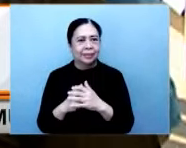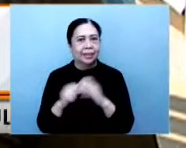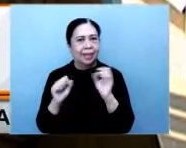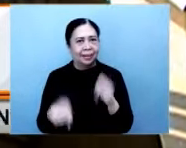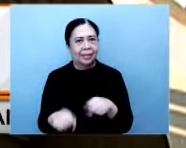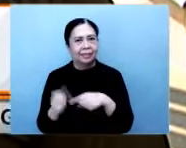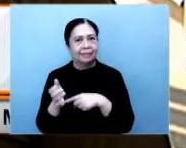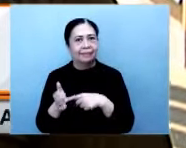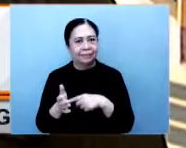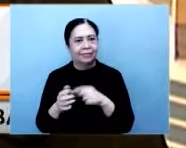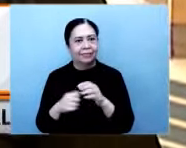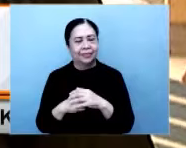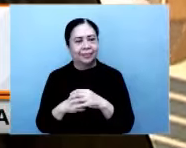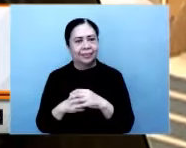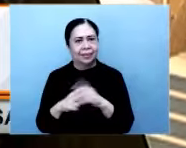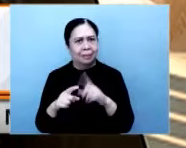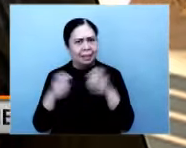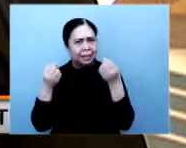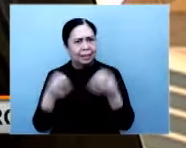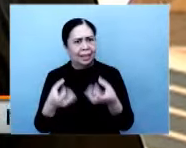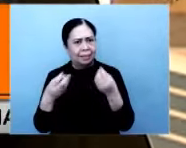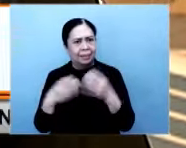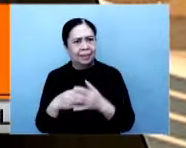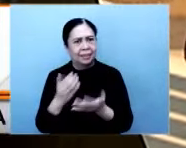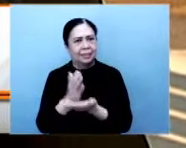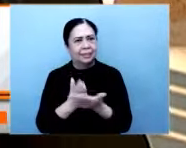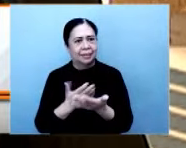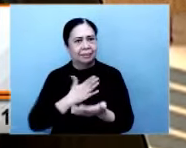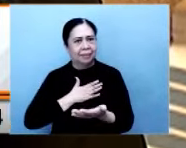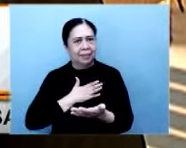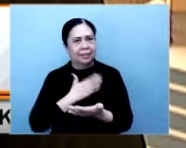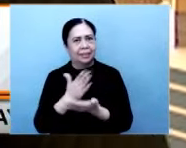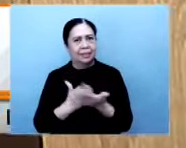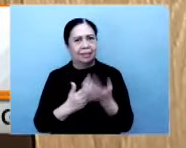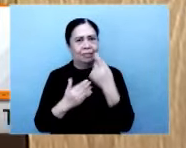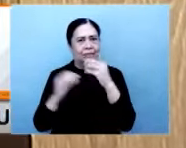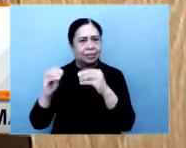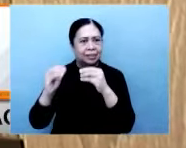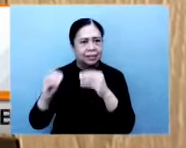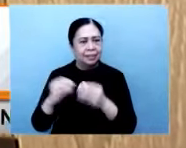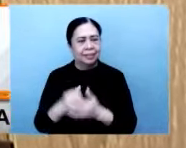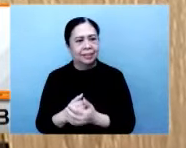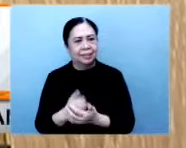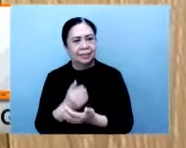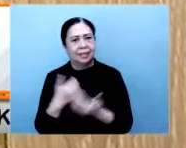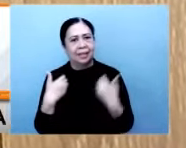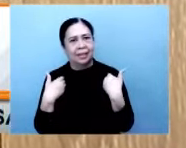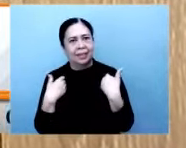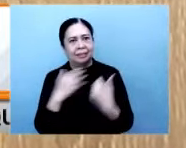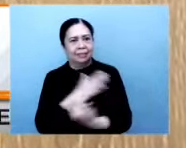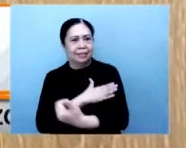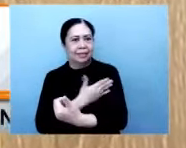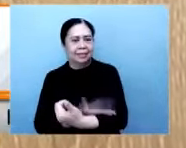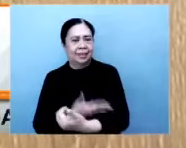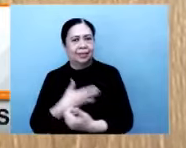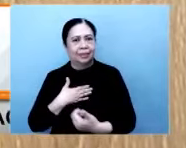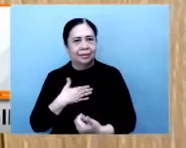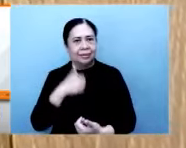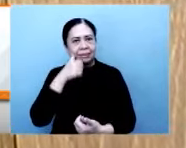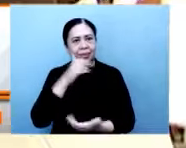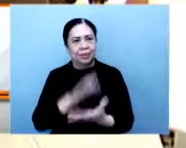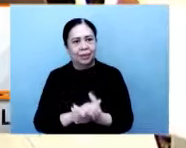budget. Pero ang dami yan. Iba aral, iba panturo. Meron din sa anak ko, sa asawa ko. So